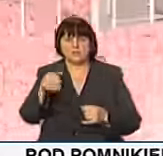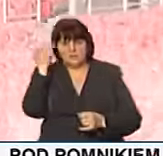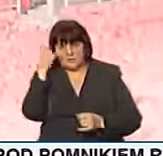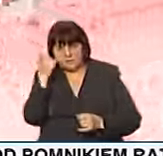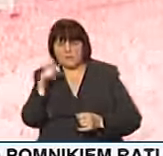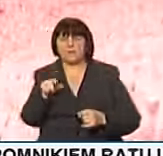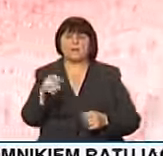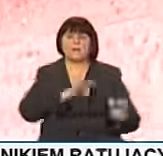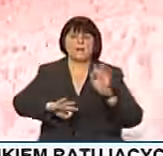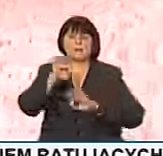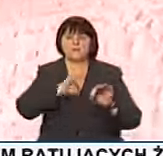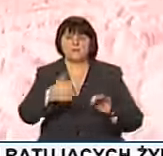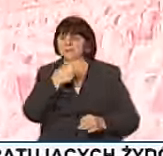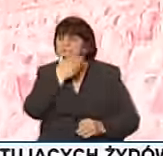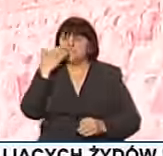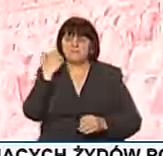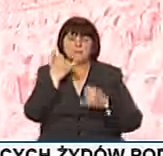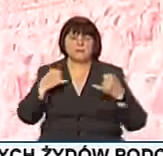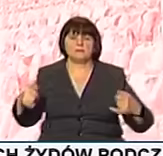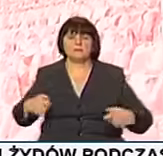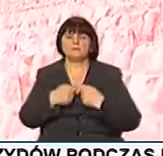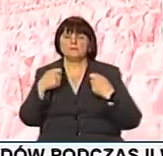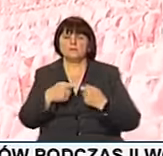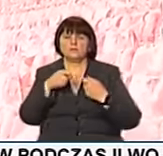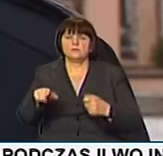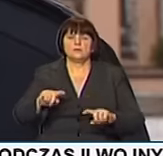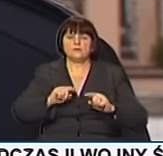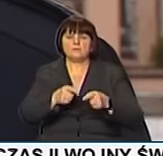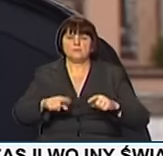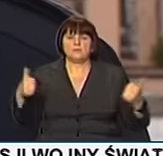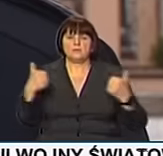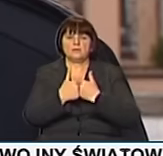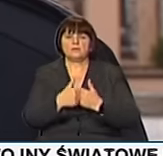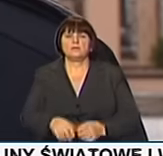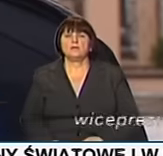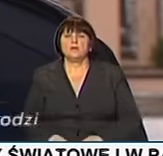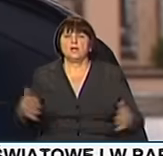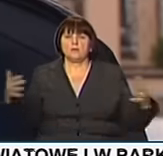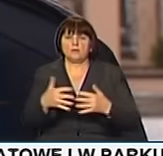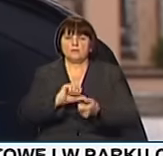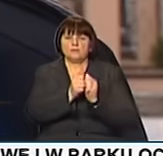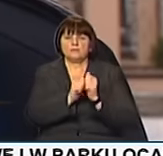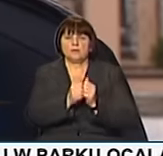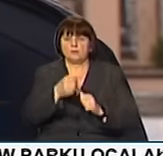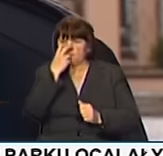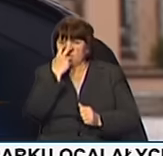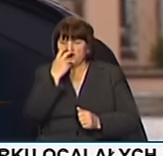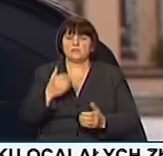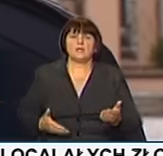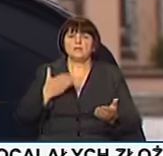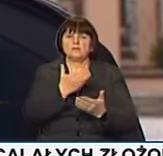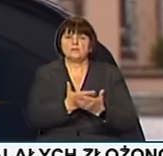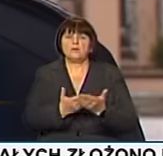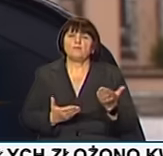naprawić nie powinno być innych przeszkód do organizacji meczu klub sportowy Widzew Złożył